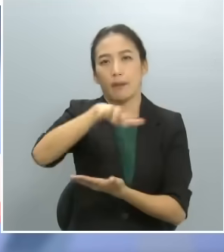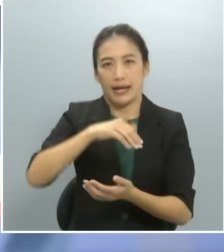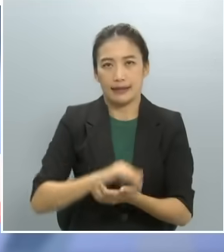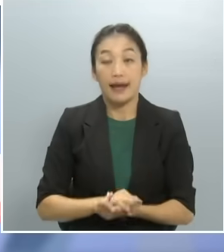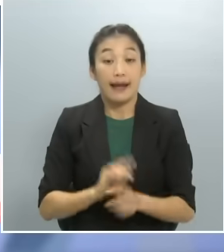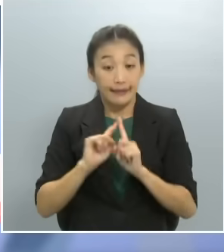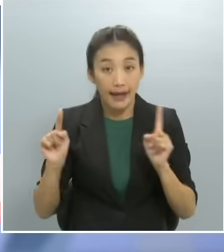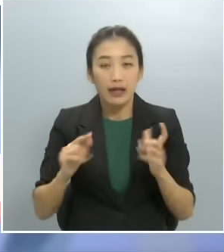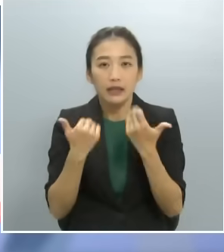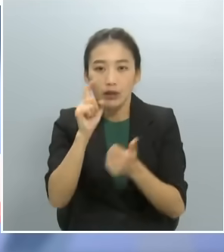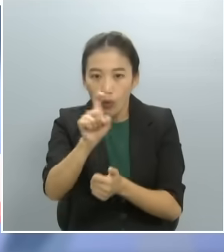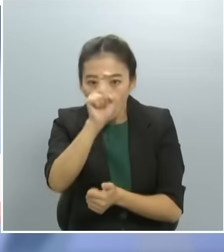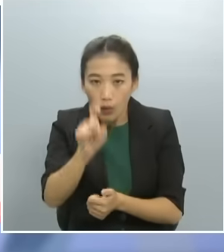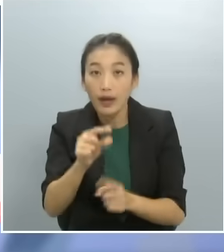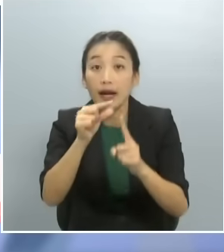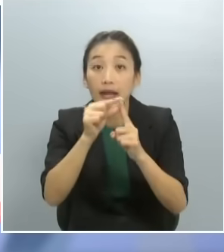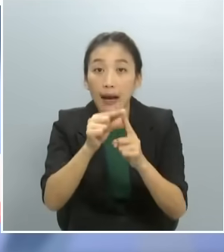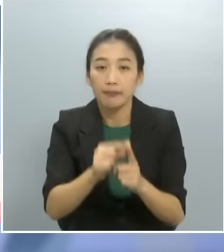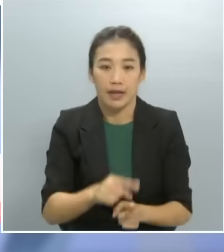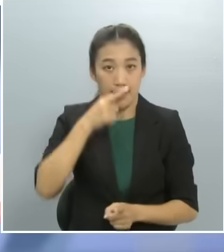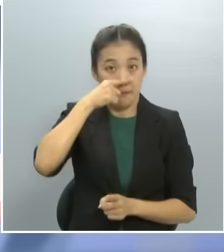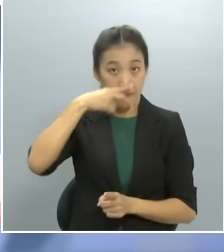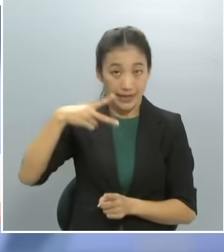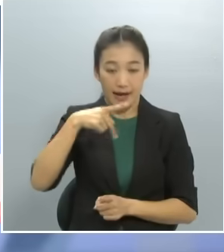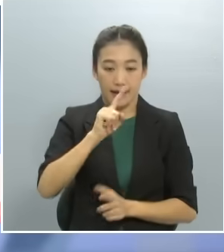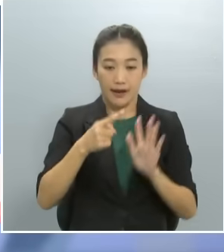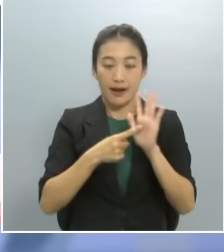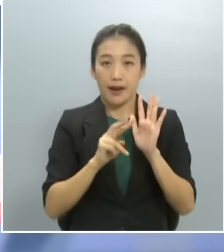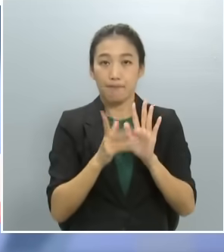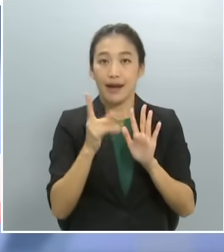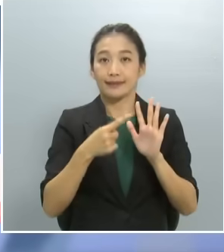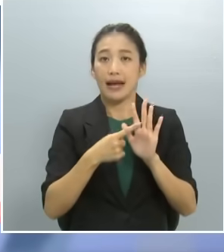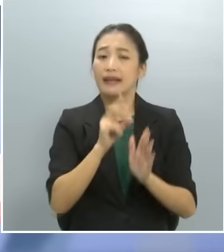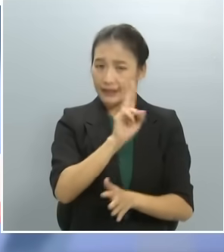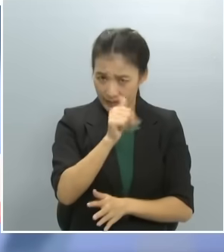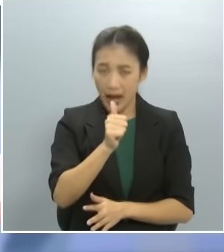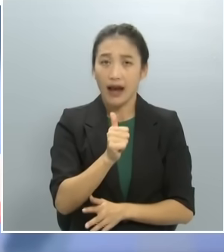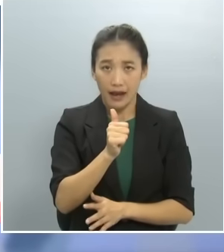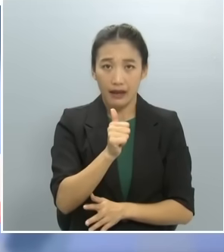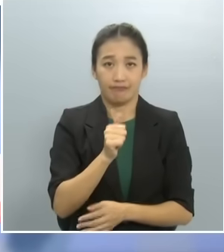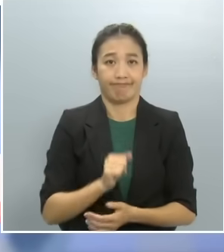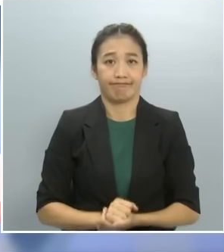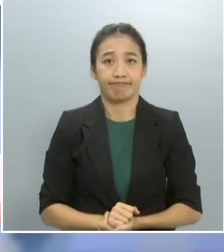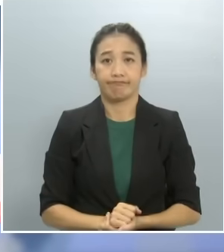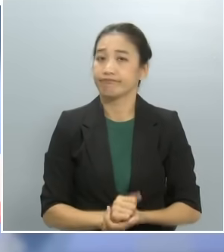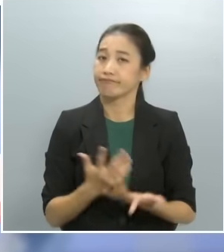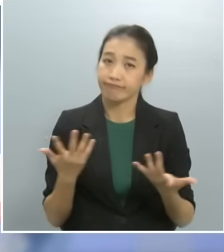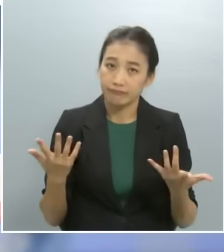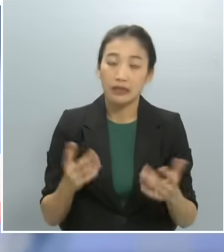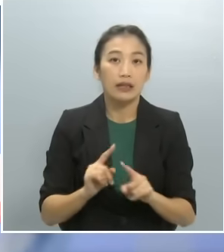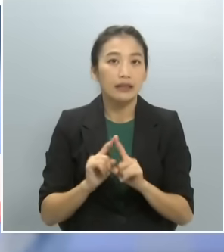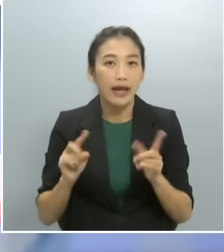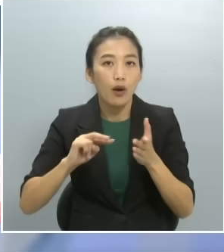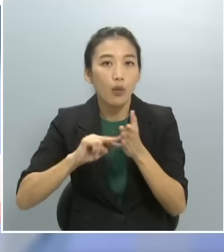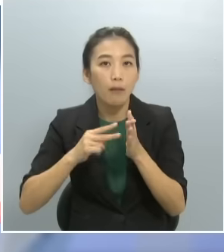ปังชาชัยใช้ได้เลยเพราะว่ามันเป็นคำสามัญในคำว่าปังชาเป็นภาษาไทยนะคะสระหมดเลยมีความหมาย